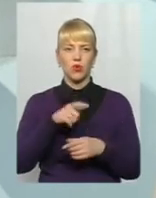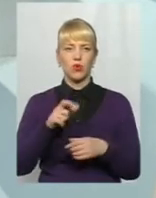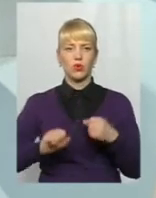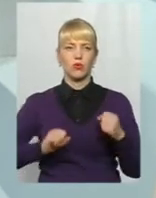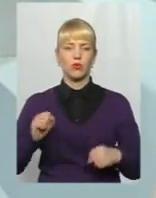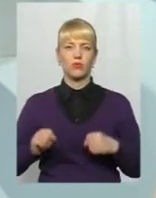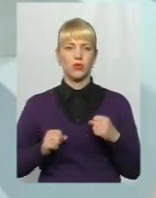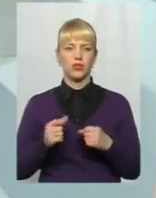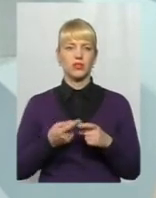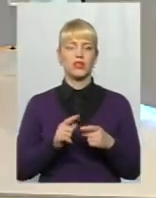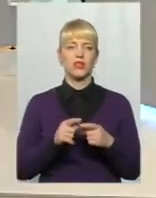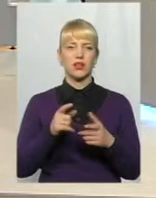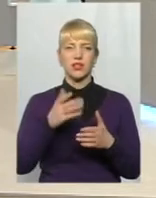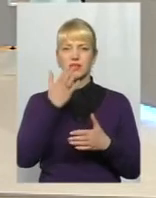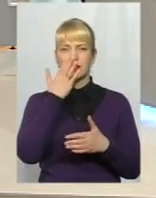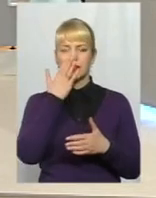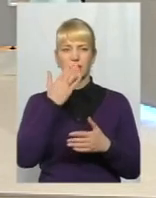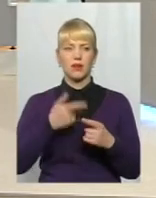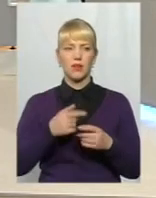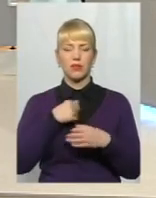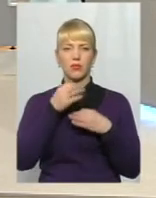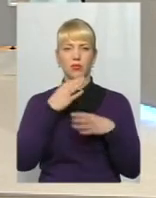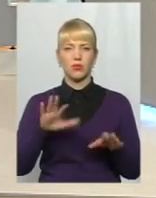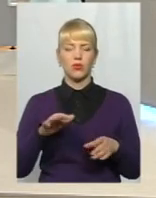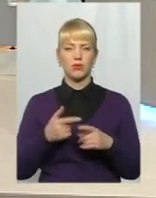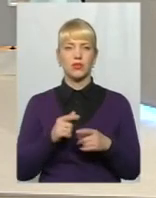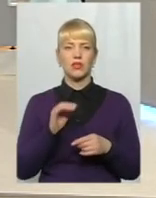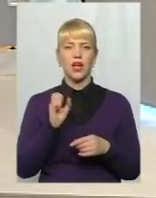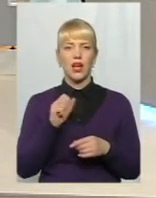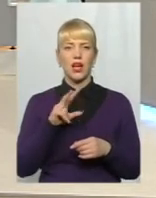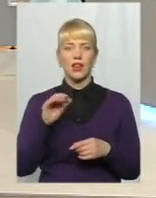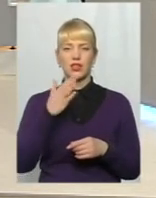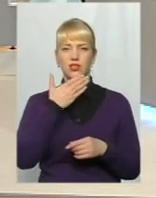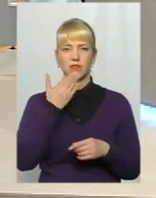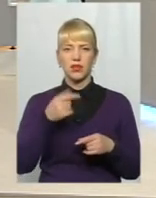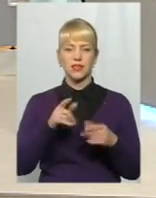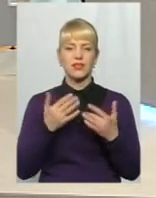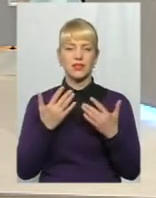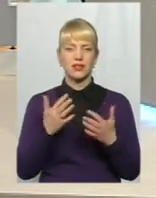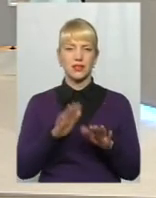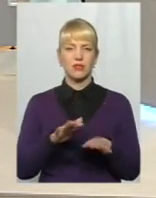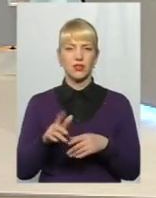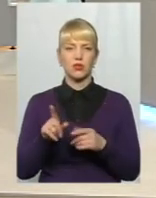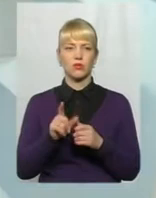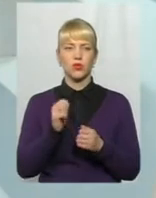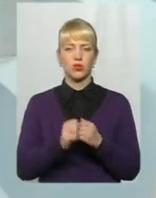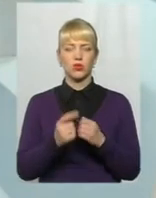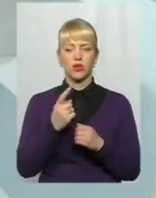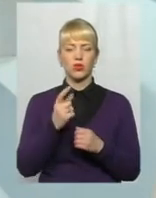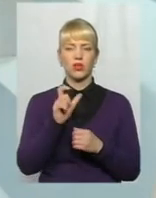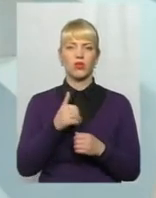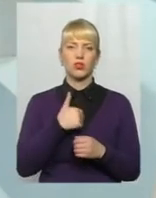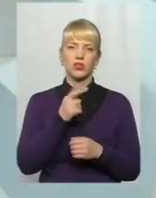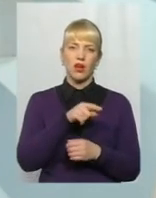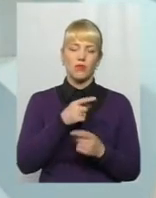їм десь не хочуть, запах. Під носом не просто хочуть. Мати, так, не хочуть. Але ж немає стільки місць, де кожна одна людина хоче там, друга